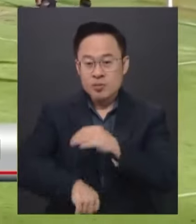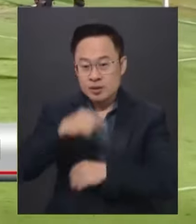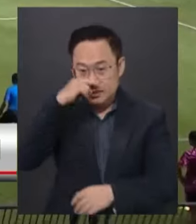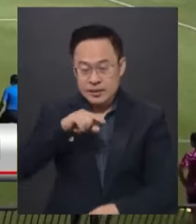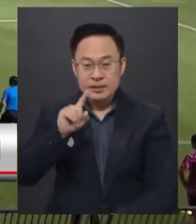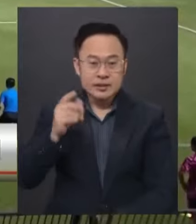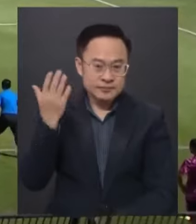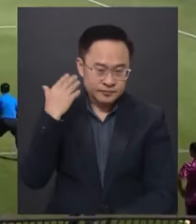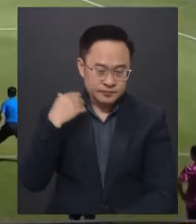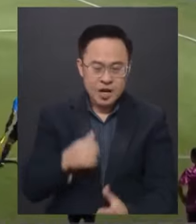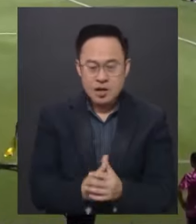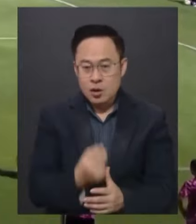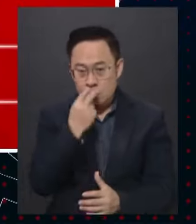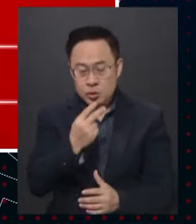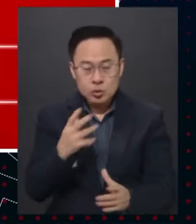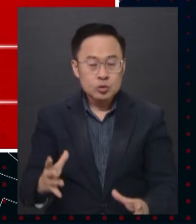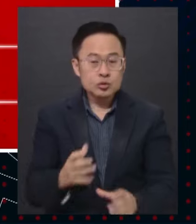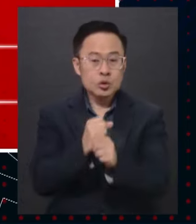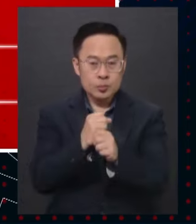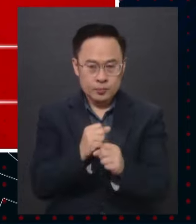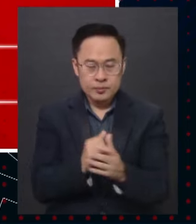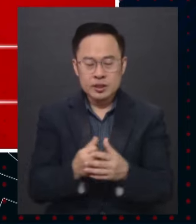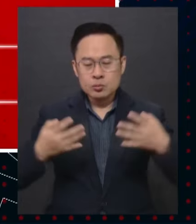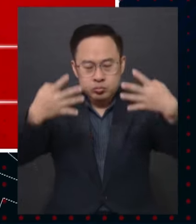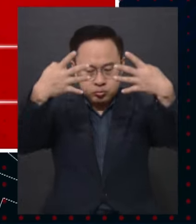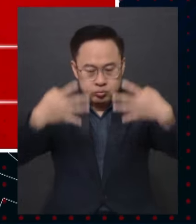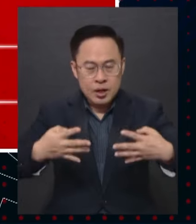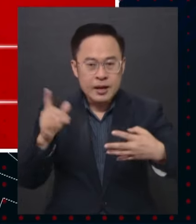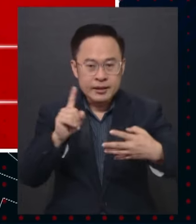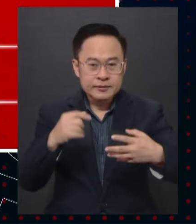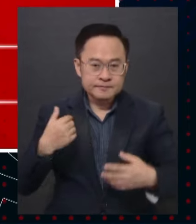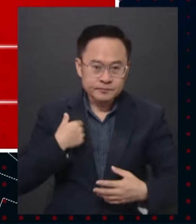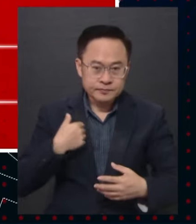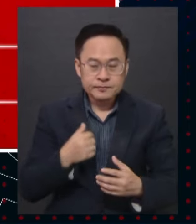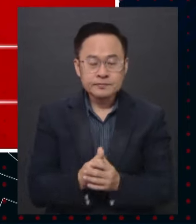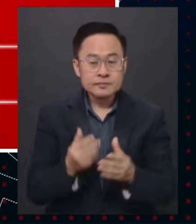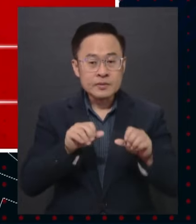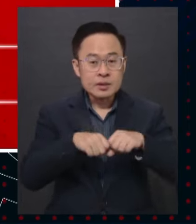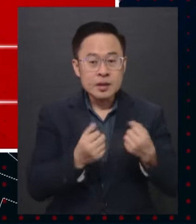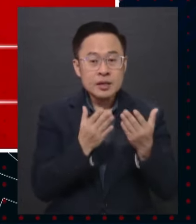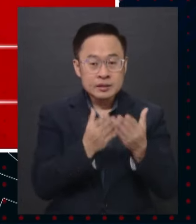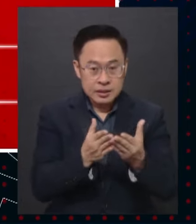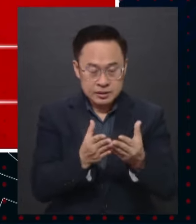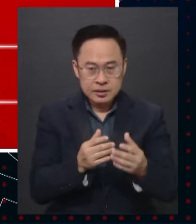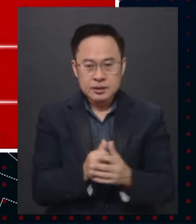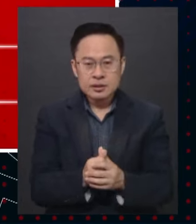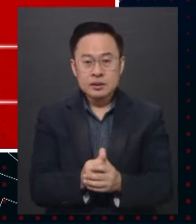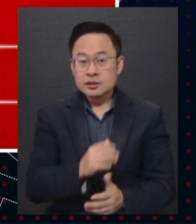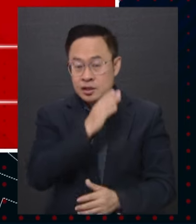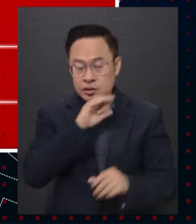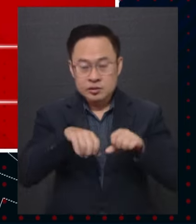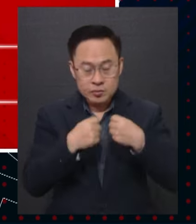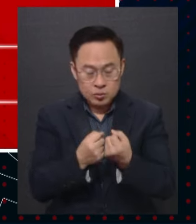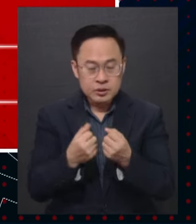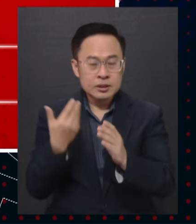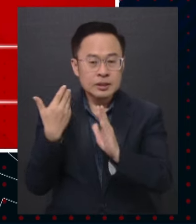ากกันนะฮะไปอัปเดตผลการแข่งขันเมื่อวานนี้กันหน่อยครับยังมีอีกหลายคู่ลงสนามนะครับการท่าเรือก่อนเกมอยู่รองจ่าฝูงถ้าชนะจะขึ้นเป็